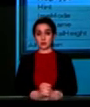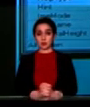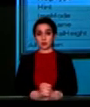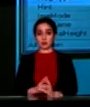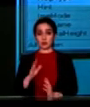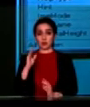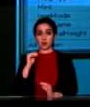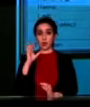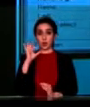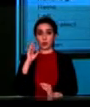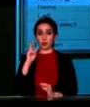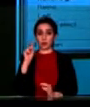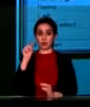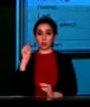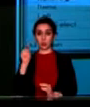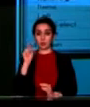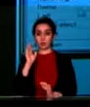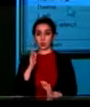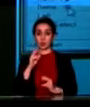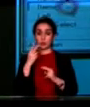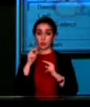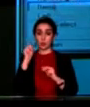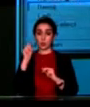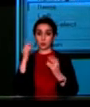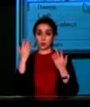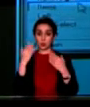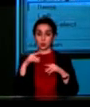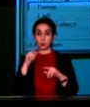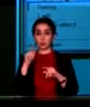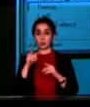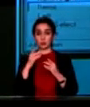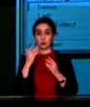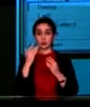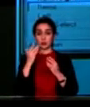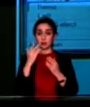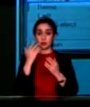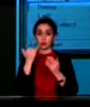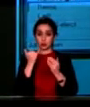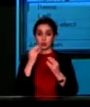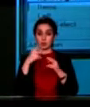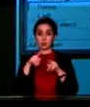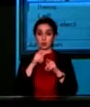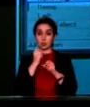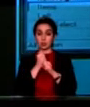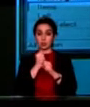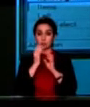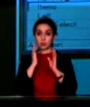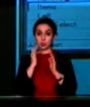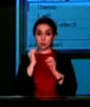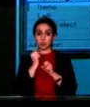va OK tugmasi bosiladi. Bosganimizdan so'ng, demak, u navbatdagi bajaradigan ishimiz uning variantlarini,